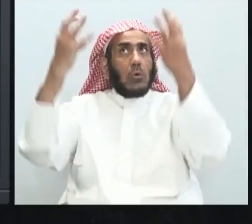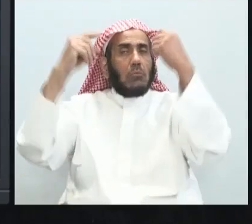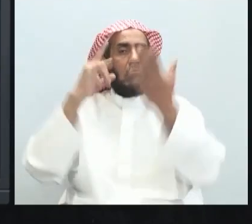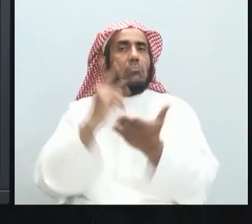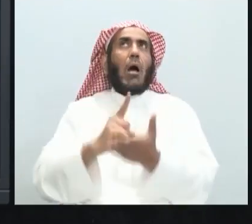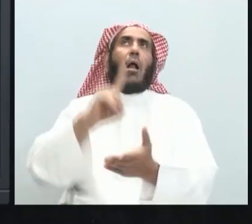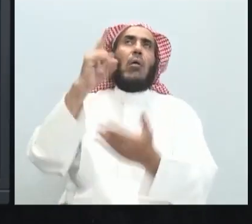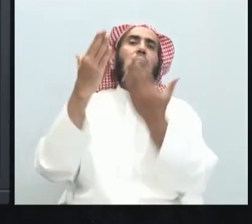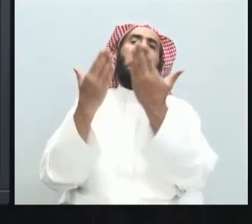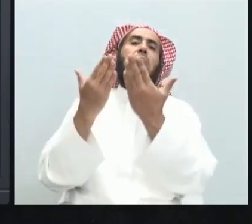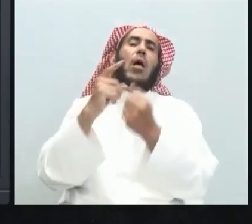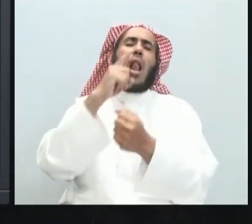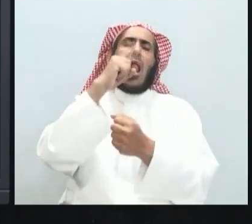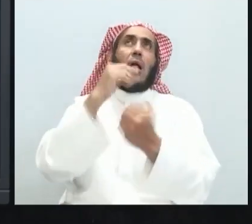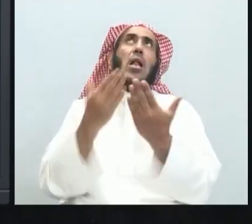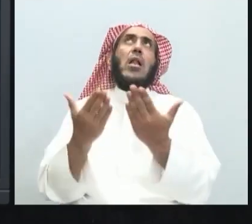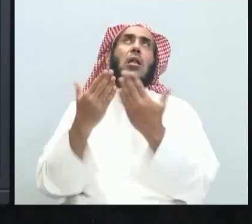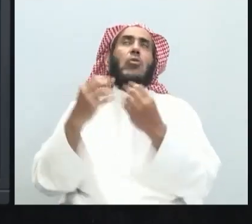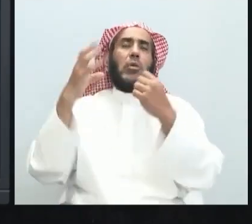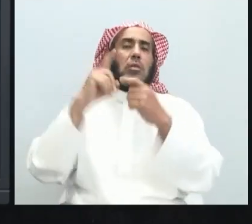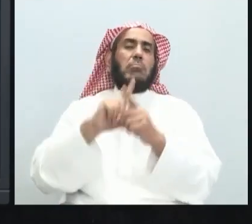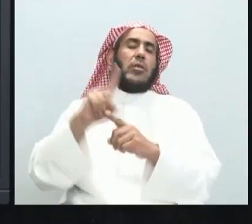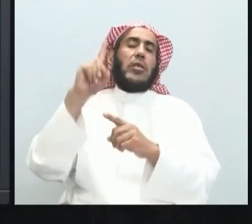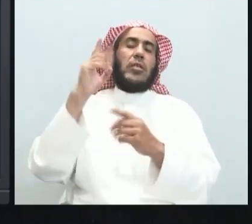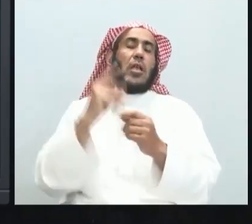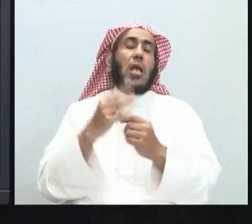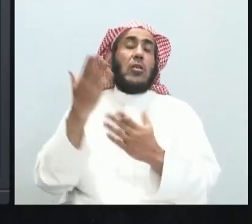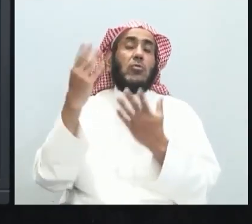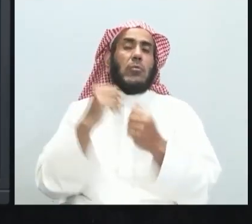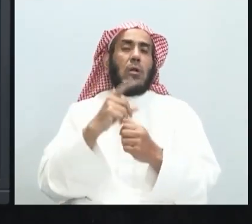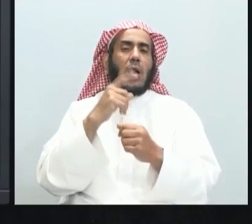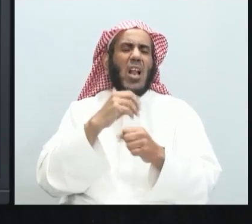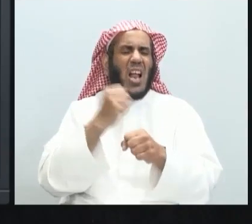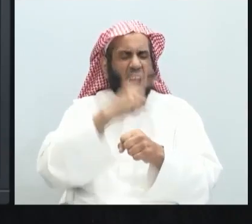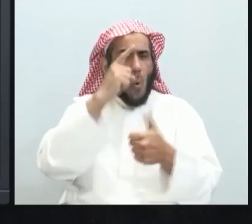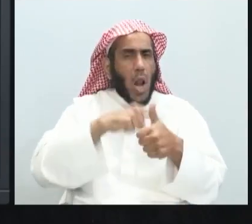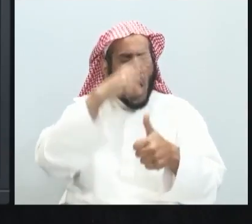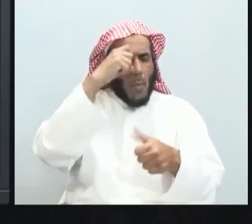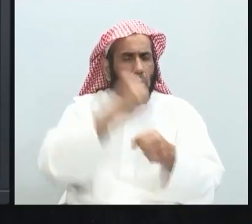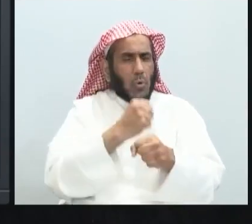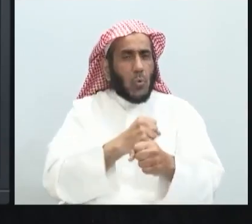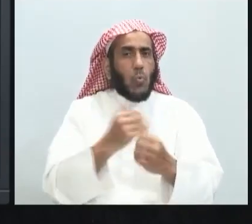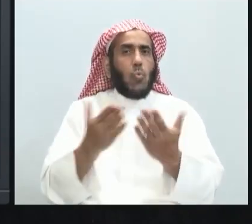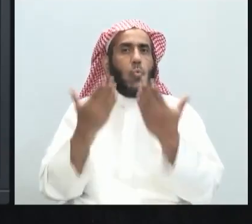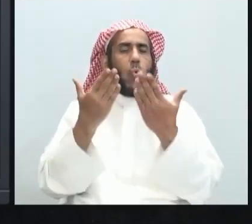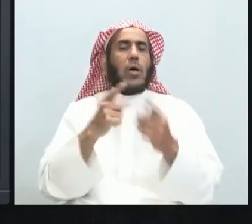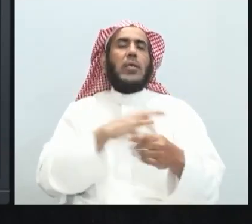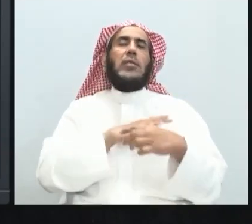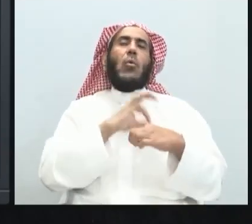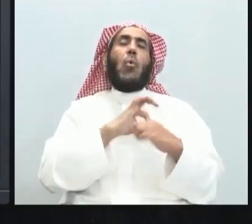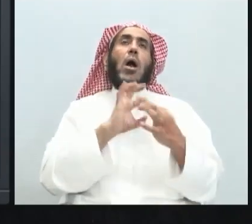سبحانه وتعالى لذلك نطلب الرزق من عند الله جل وعلا نبذل الاسباب ونتوكل على مسبب